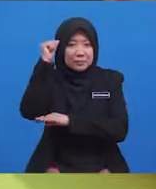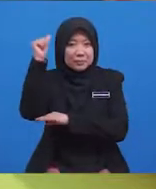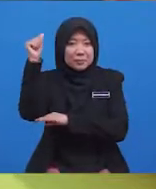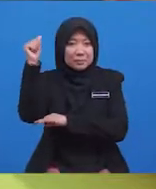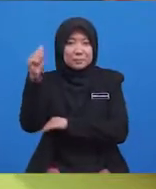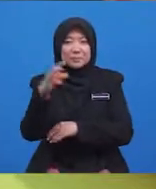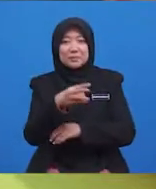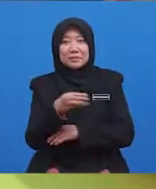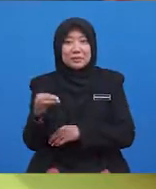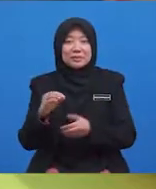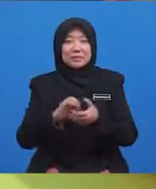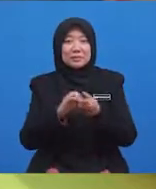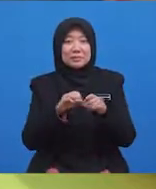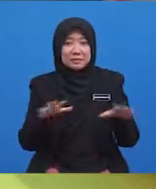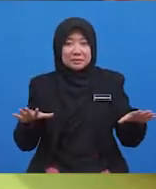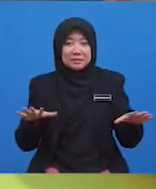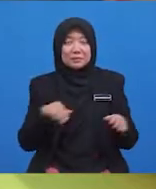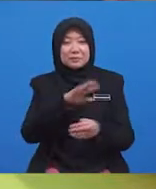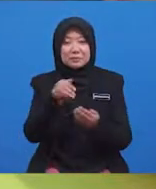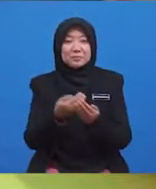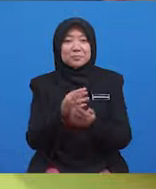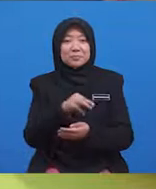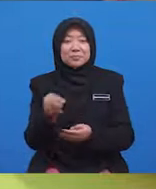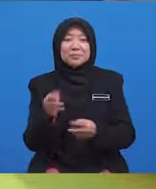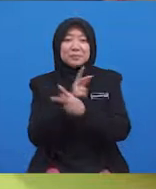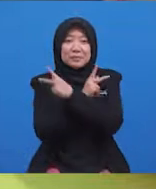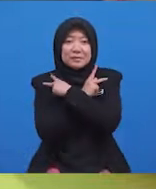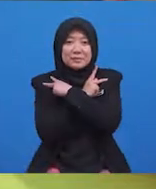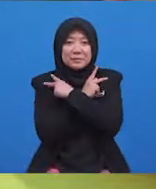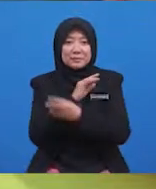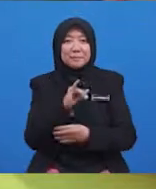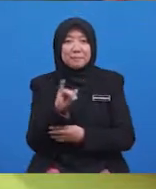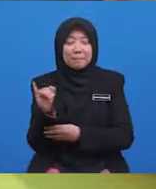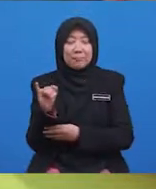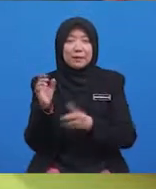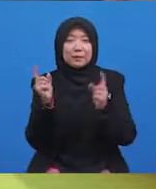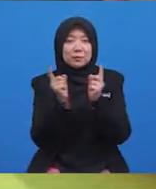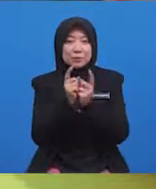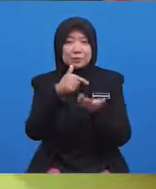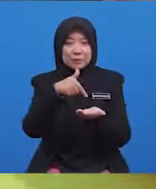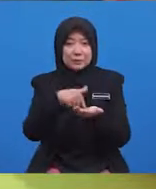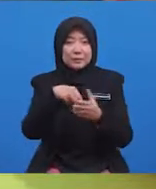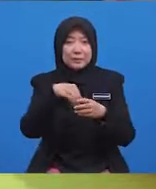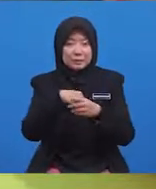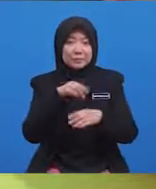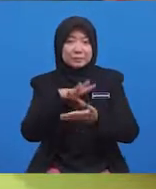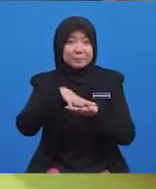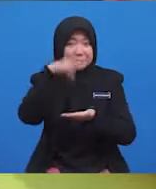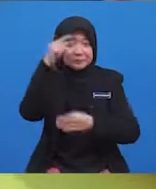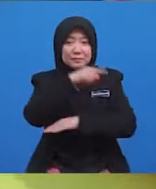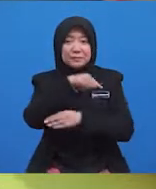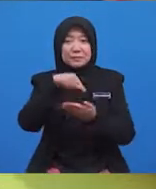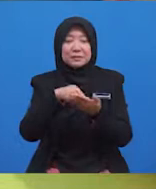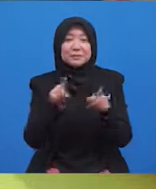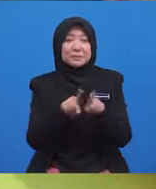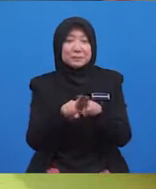Assalamualaikum dan selamat sejahtera anak-anak yang cikgu kasihi. Bersua kita kembali dalam sesi pembelajaran hari ini